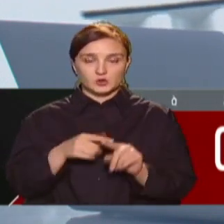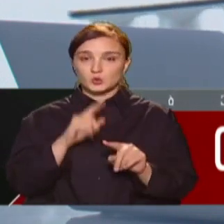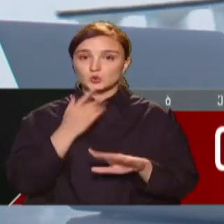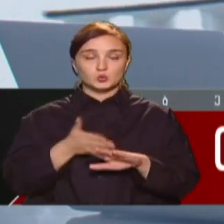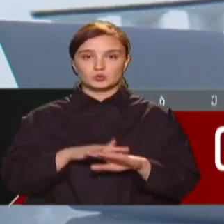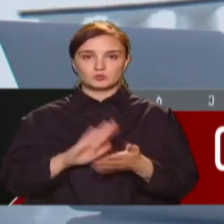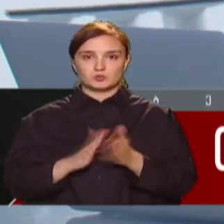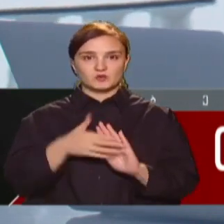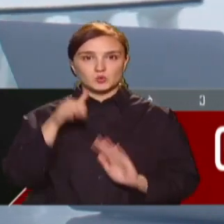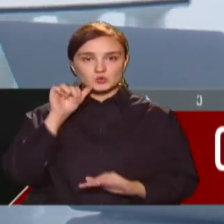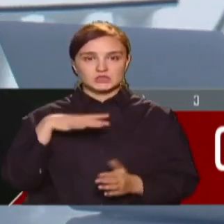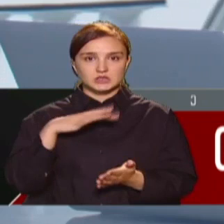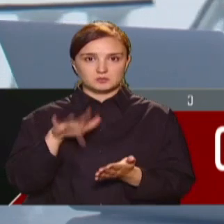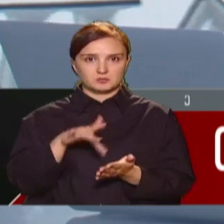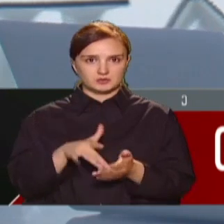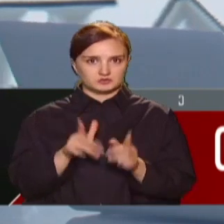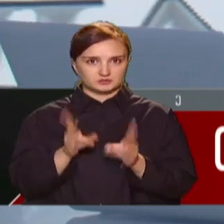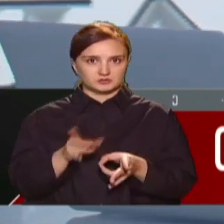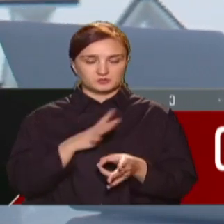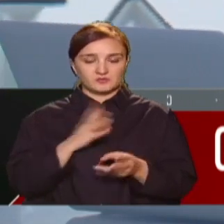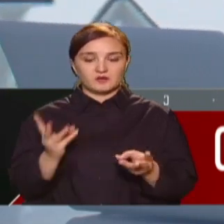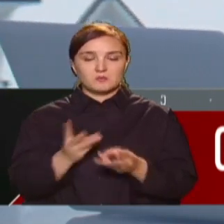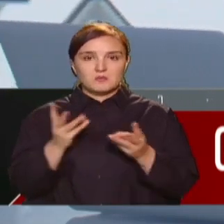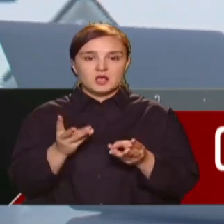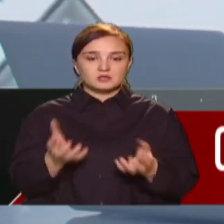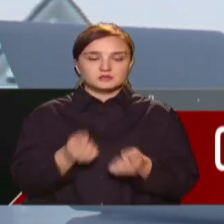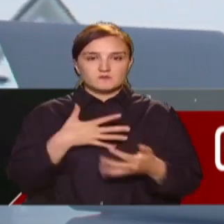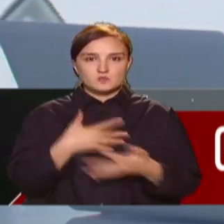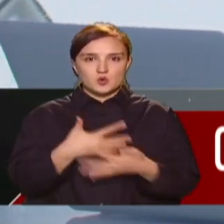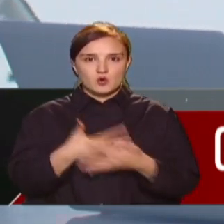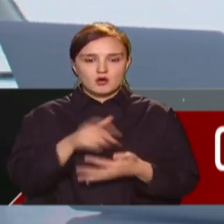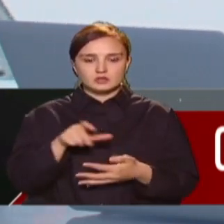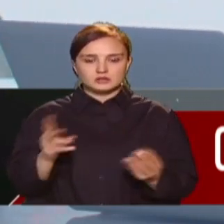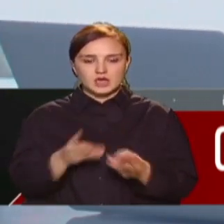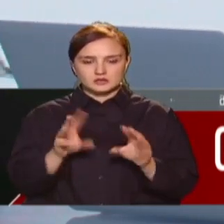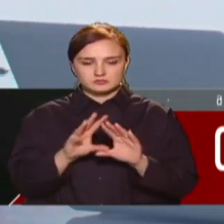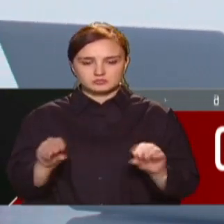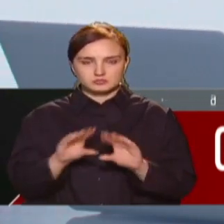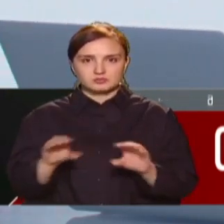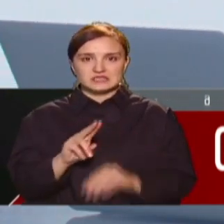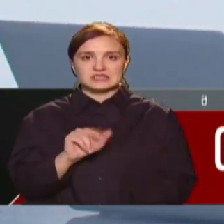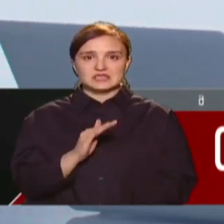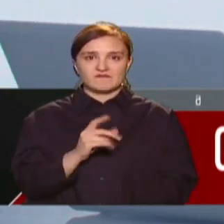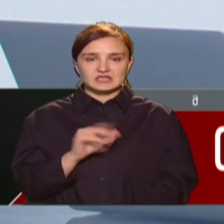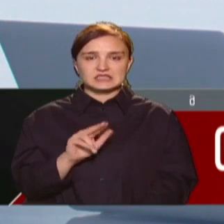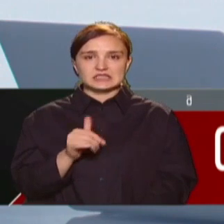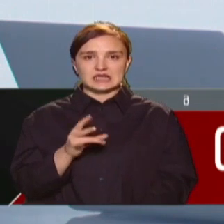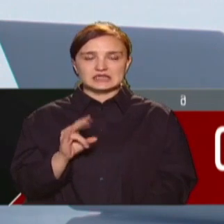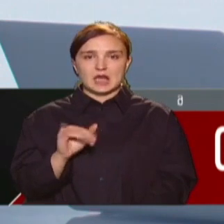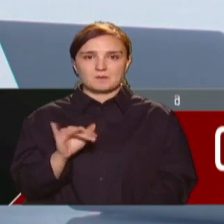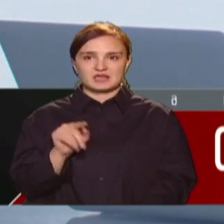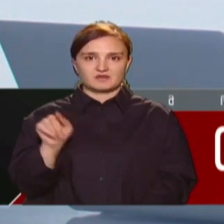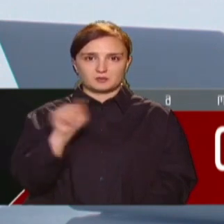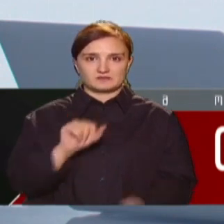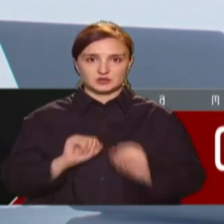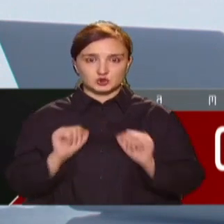turtule bitare ba gushint pilisi și mogarenșii. Ca mecanzre mașule bida muhalisebi. Chandris chakroba sertrulat sau kishit chnet sada na petrobșii